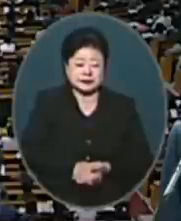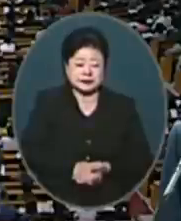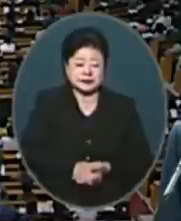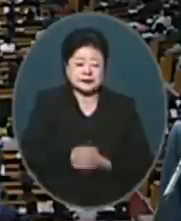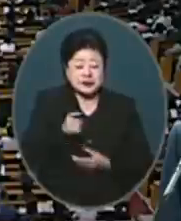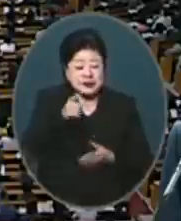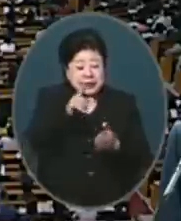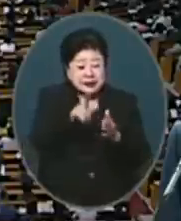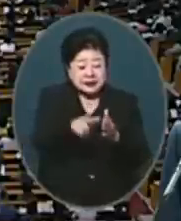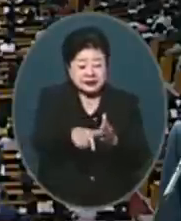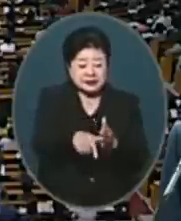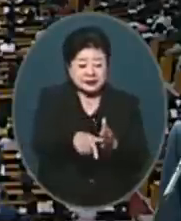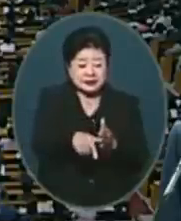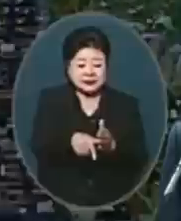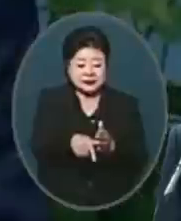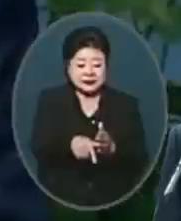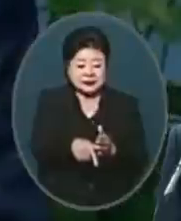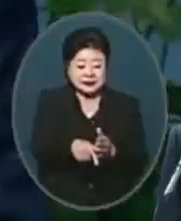그때는